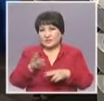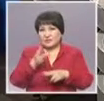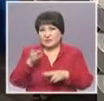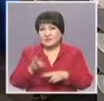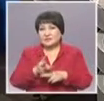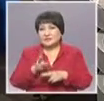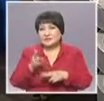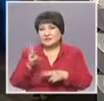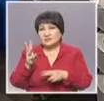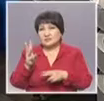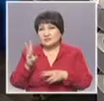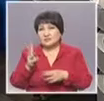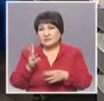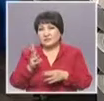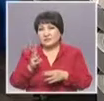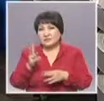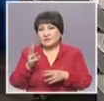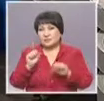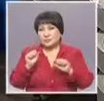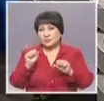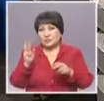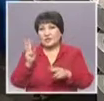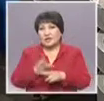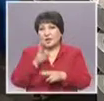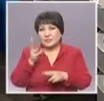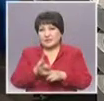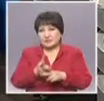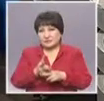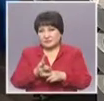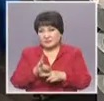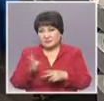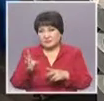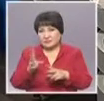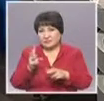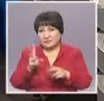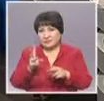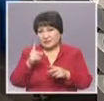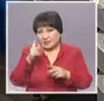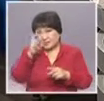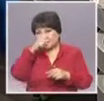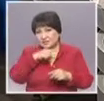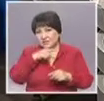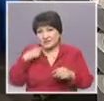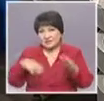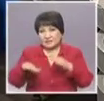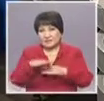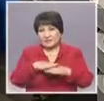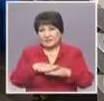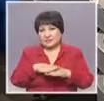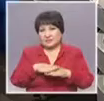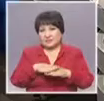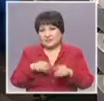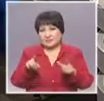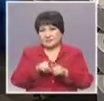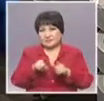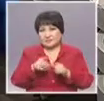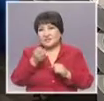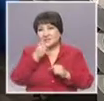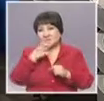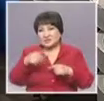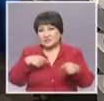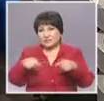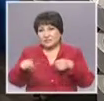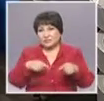камерамен, арнайы спорт камерасымен қашан түсіреді? Ресей көрші елдегідей бізде қашан жақсы футбол, мына повторын жақсы қашан көре